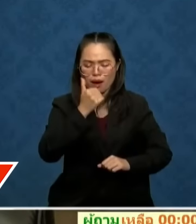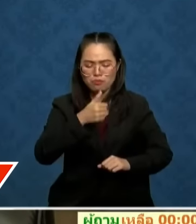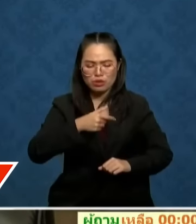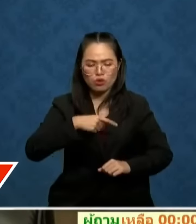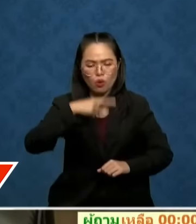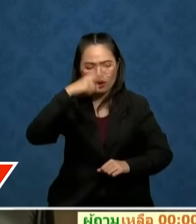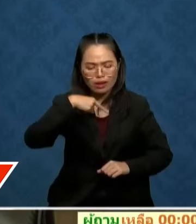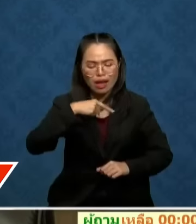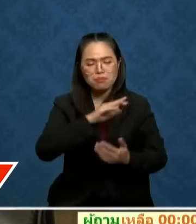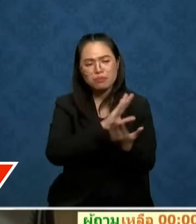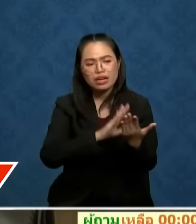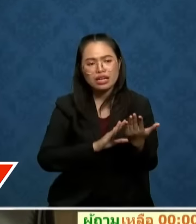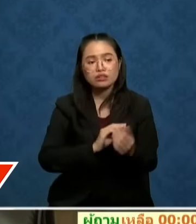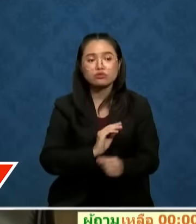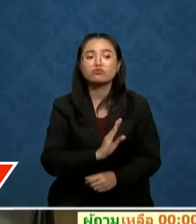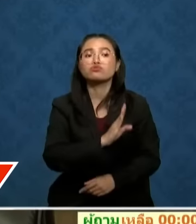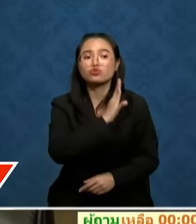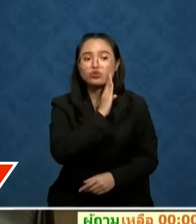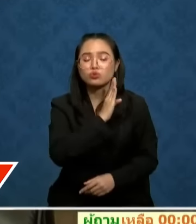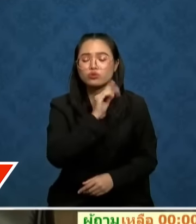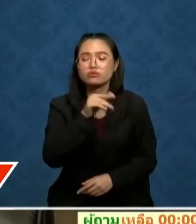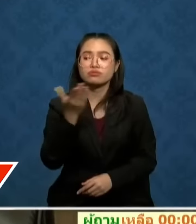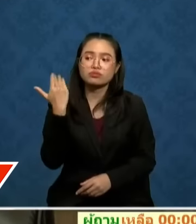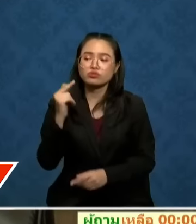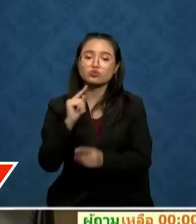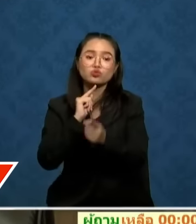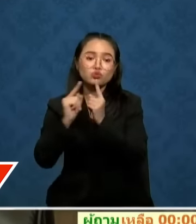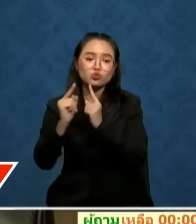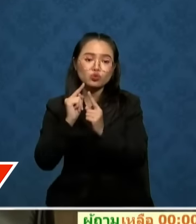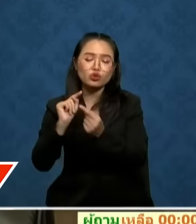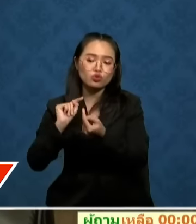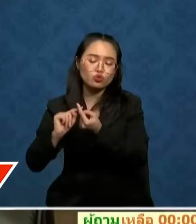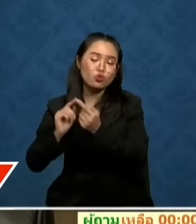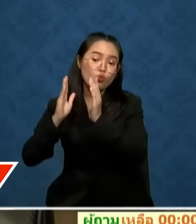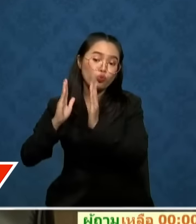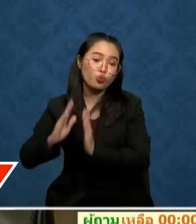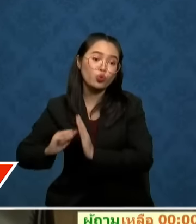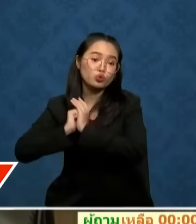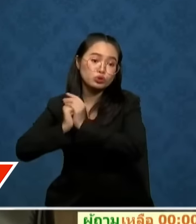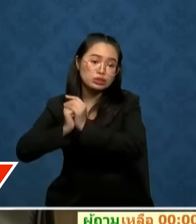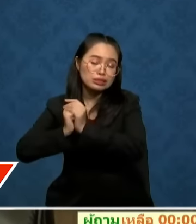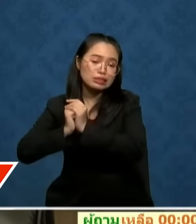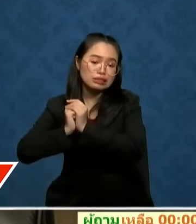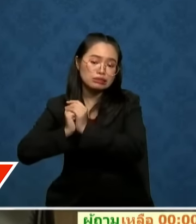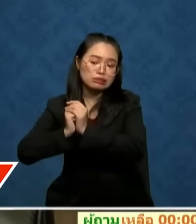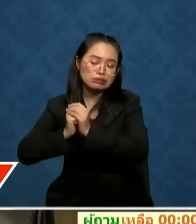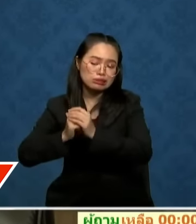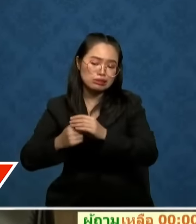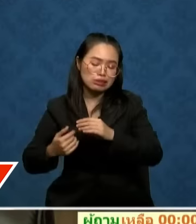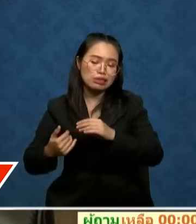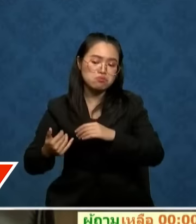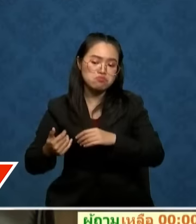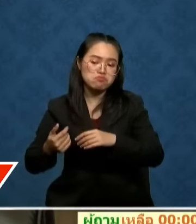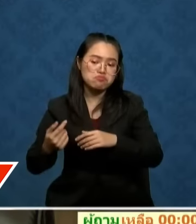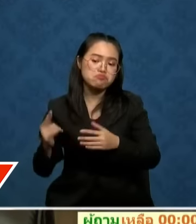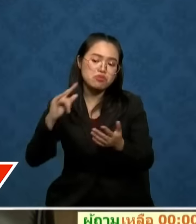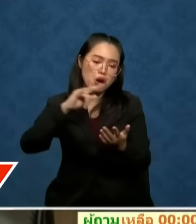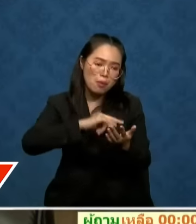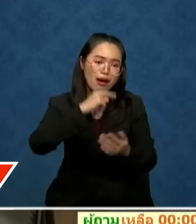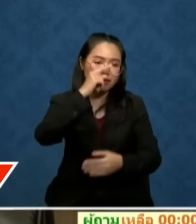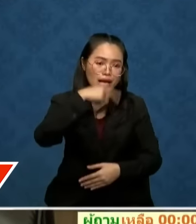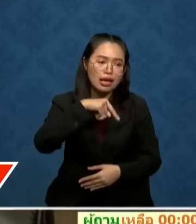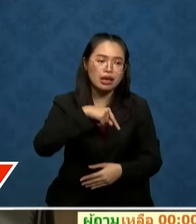าเราเคยคุยกันในสภาว่าทัวร์ศูนย์เหรียญคือปัญหาสิ่งที่กำลังเกิดขึ้นตามมาในเขตของผมและเขต